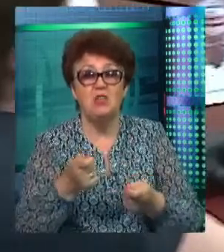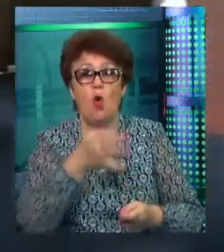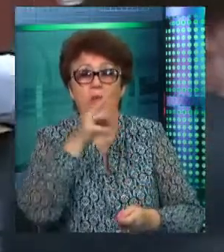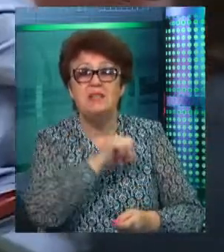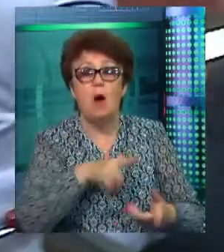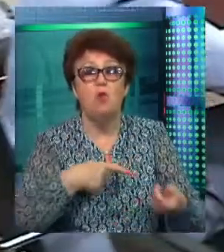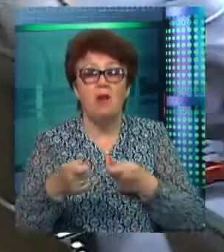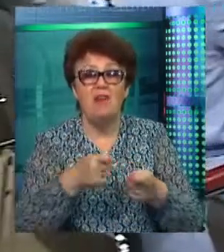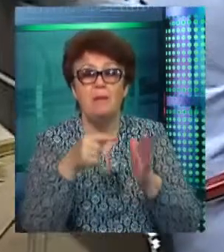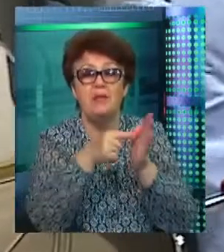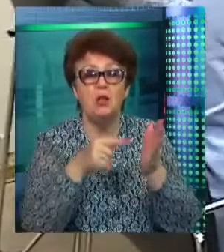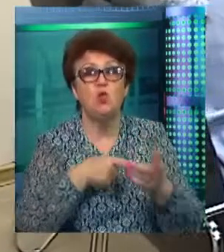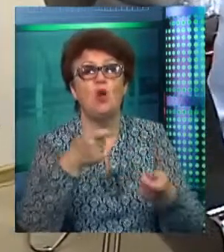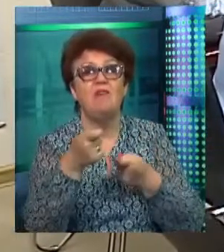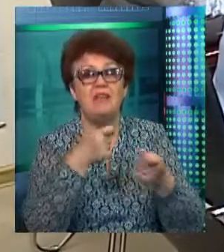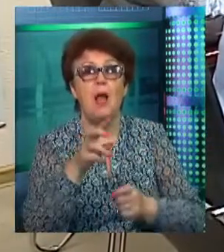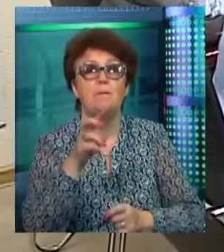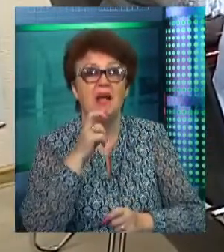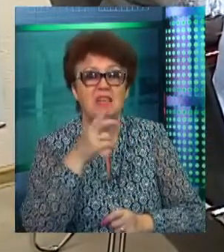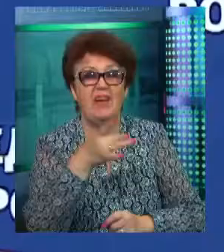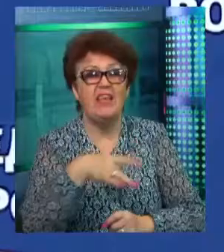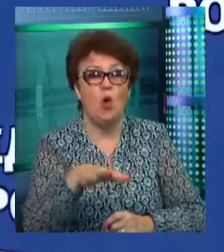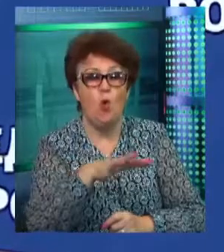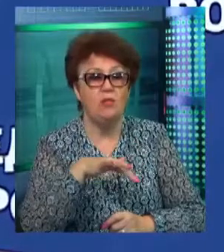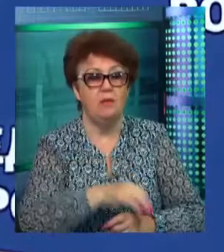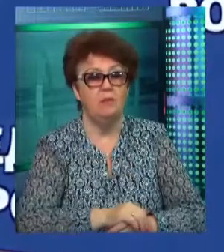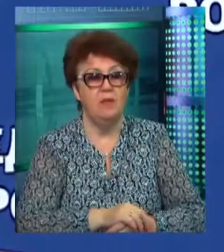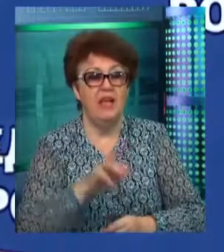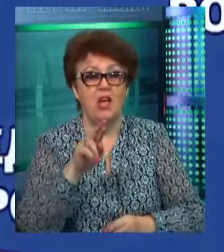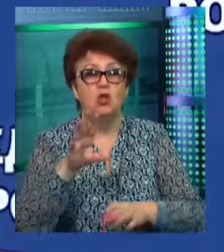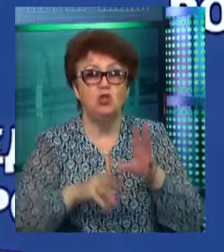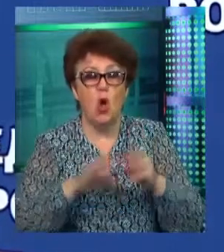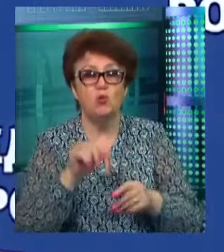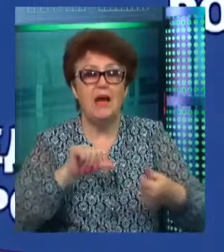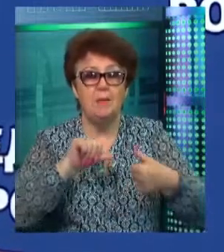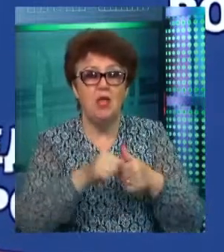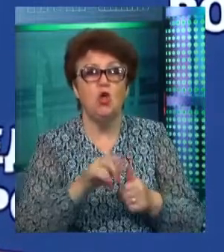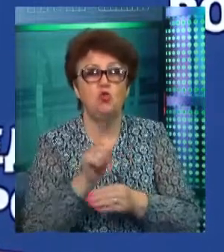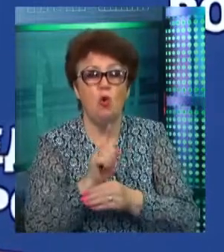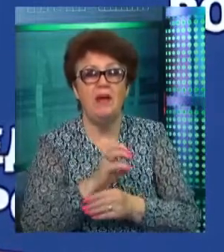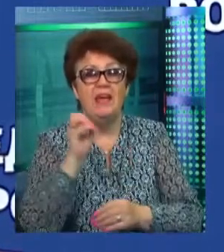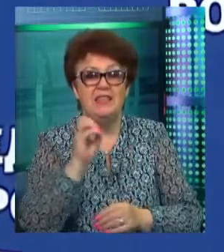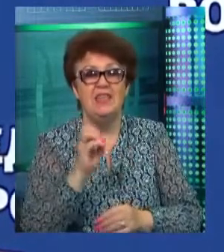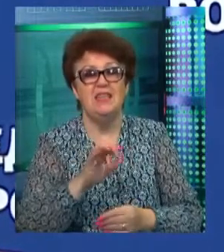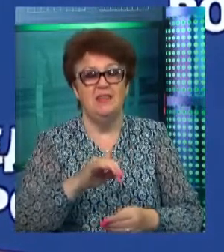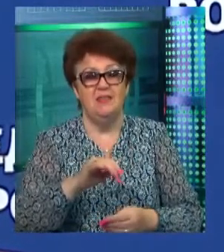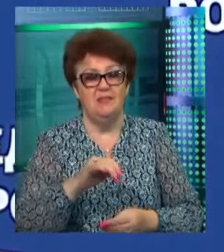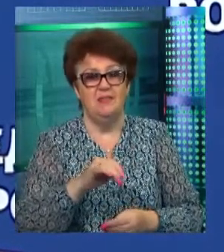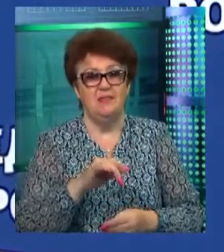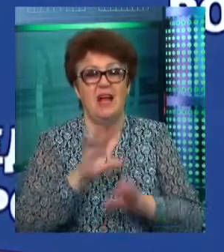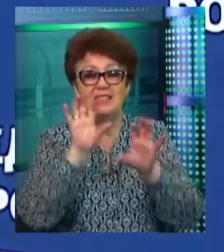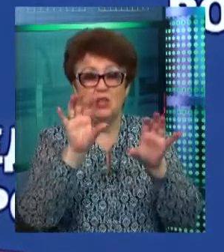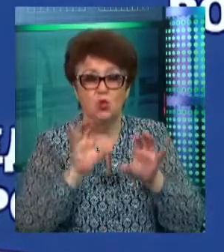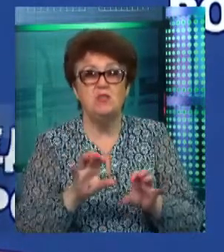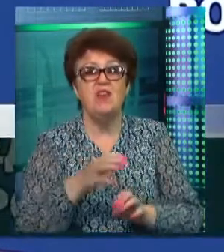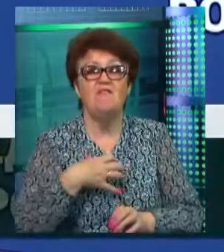самоуправления поделились руководители брянского региона считаю закрепление нормы о единой системе публичной власти в конституции